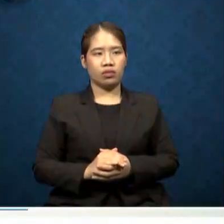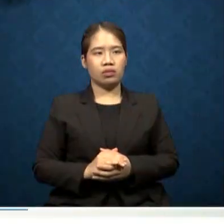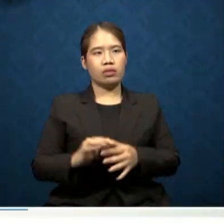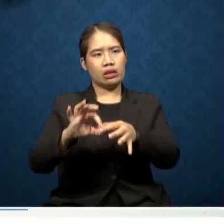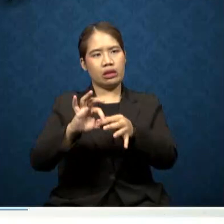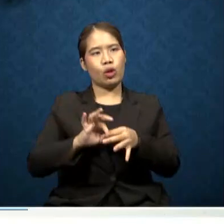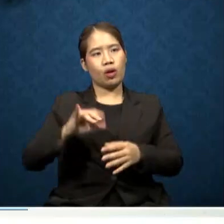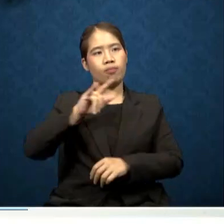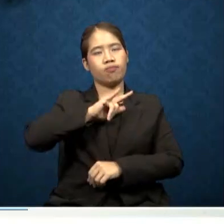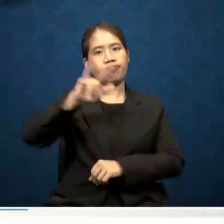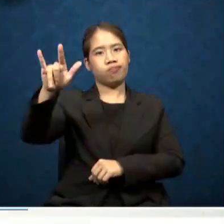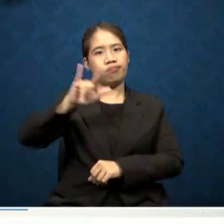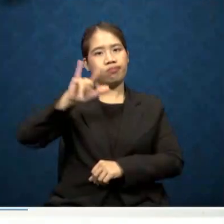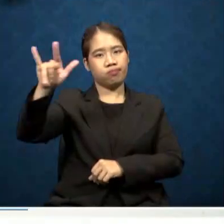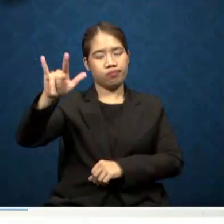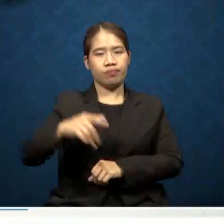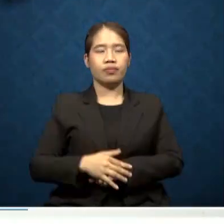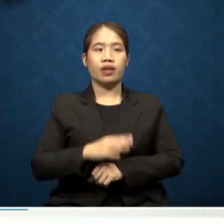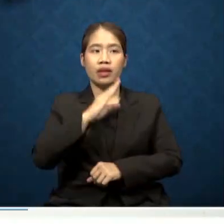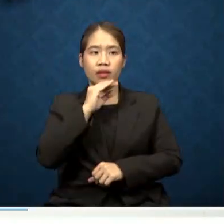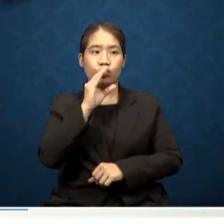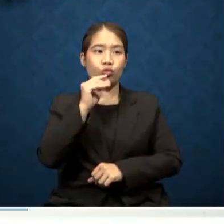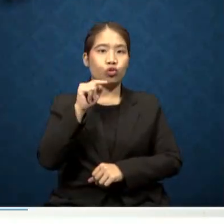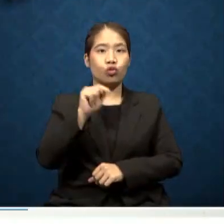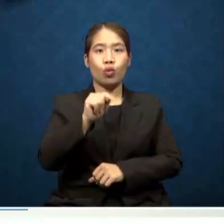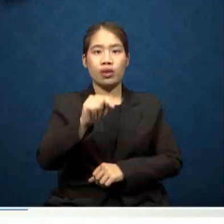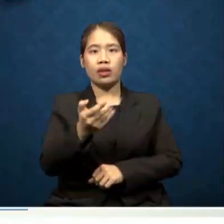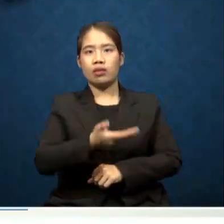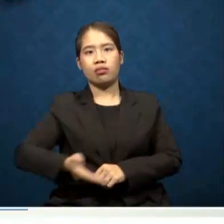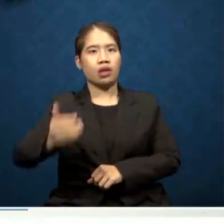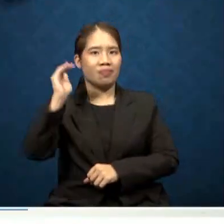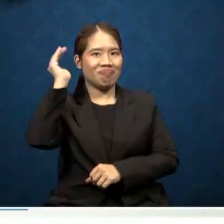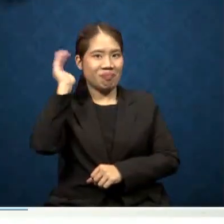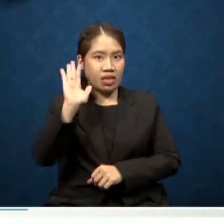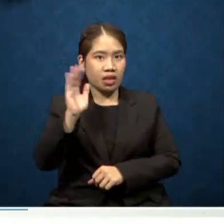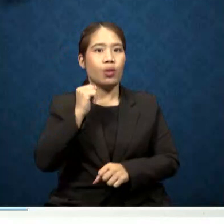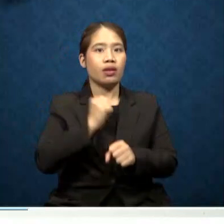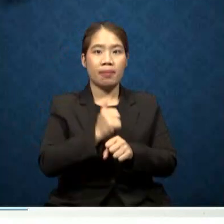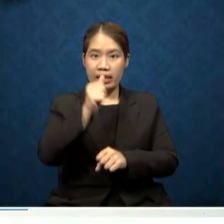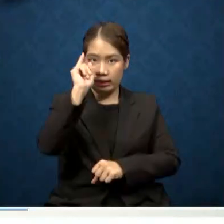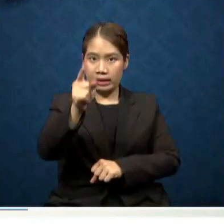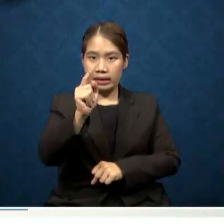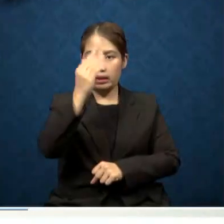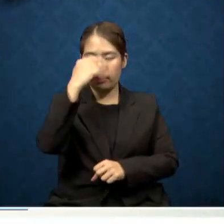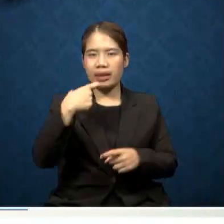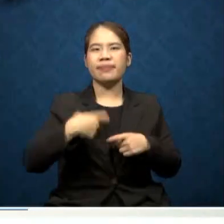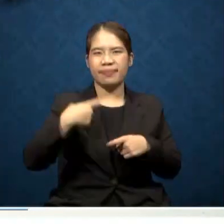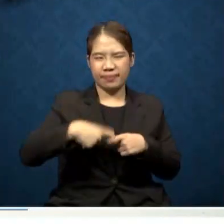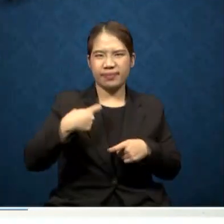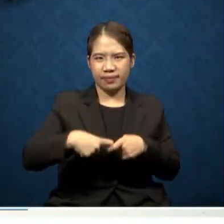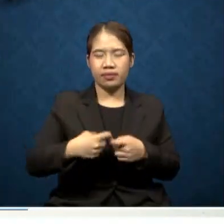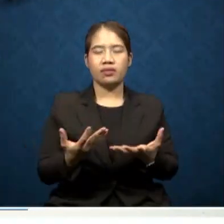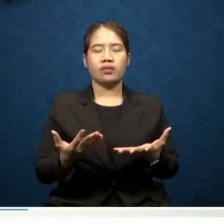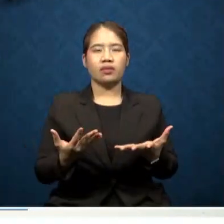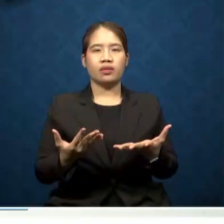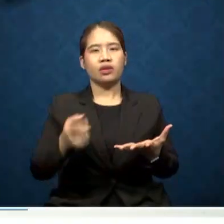รุงเทพซึ่งถ้าเราพูดตรงนี้นหลายท่านอาจจะไม่เชื่อนะครับว่ามันทำได้นะครับซึ่งเป็นเรื่องที่ยากนะครับมันจะ